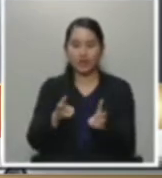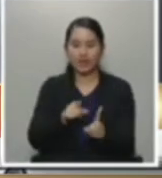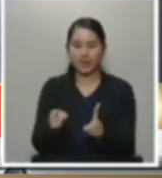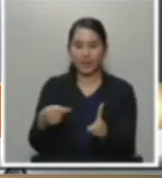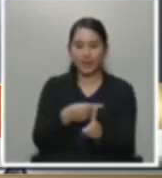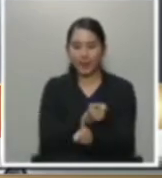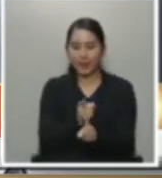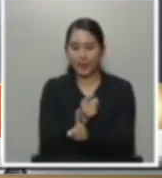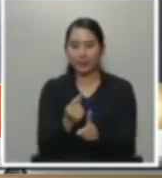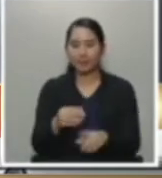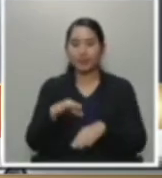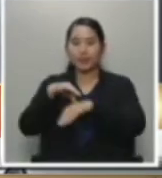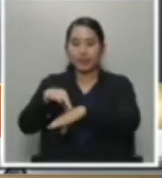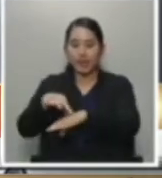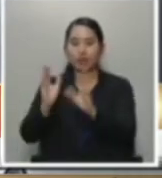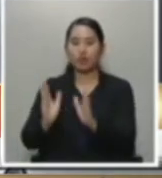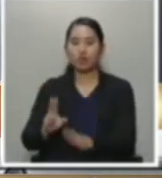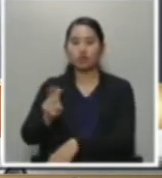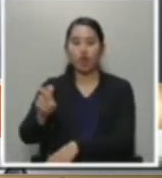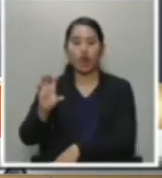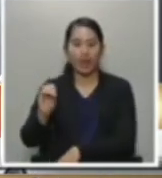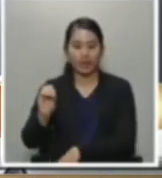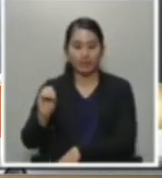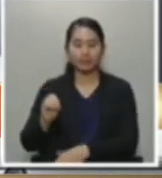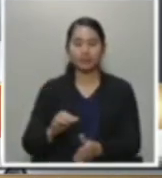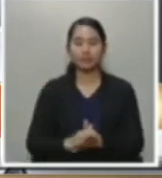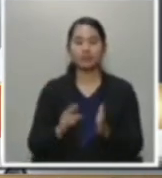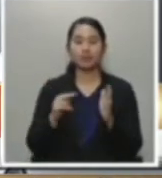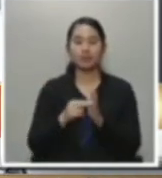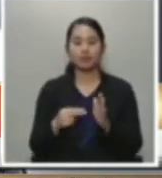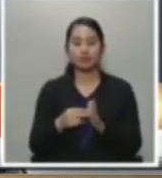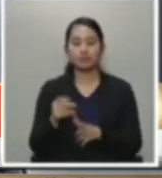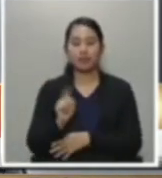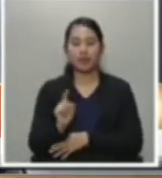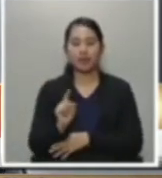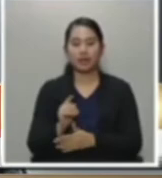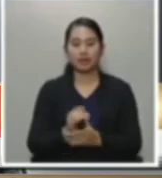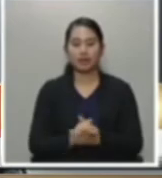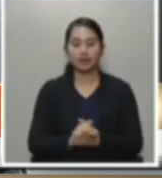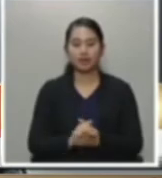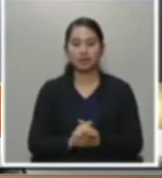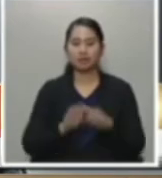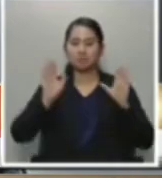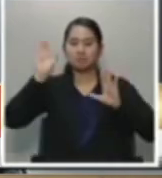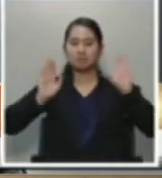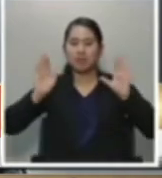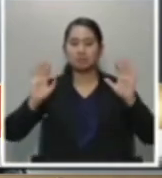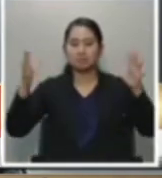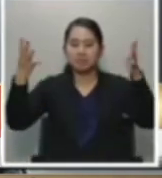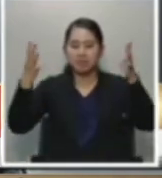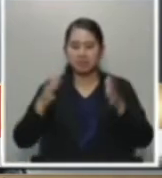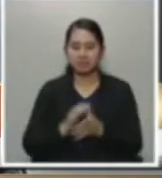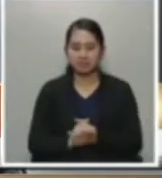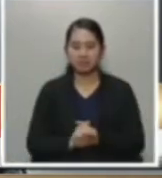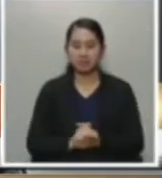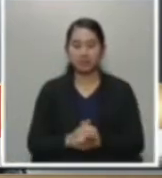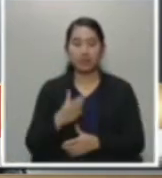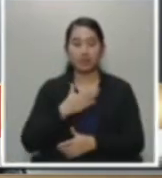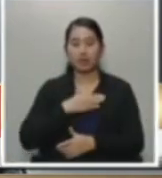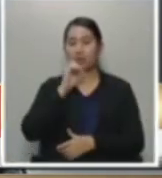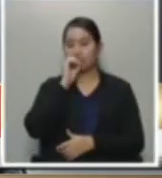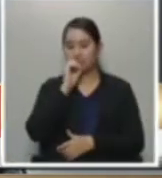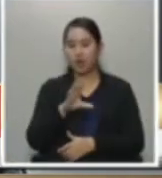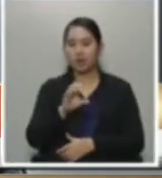เนี่ยนะครับเขาก็คงจะไม่ค่อยจะมีประชาธิปไตยเท่าไหร่นะครับอยากจะเรียนทางสภา